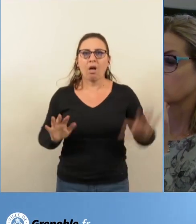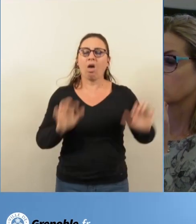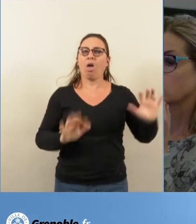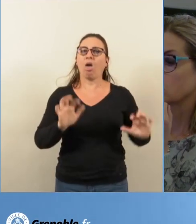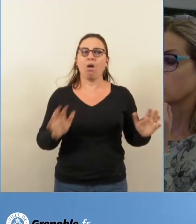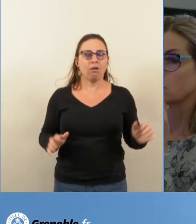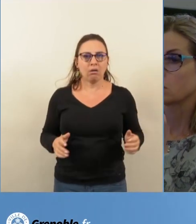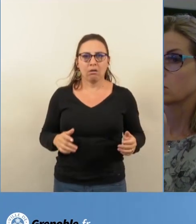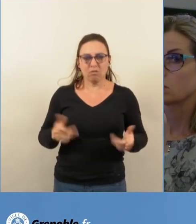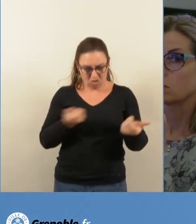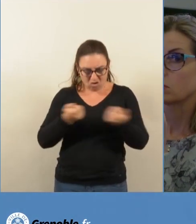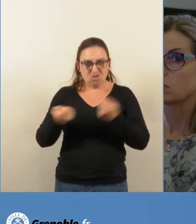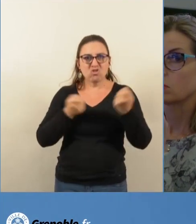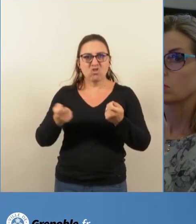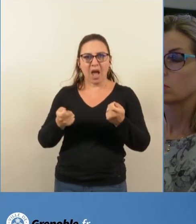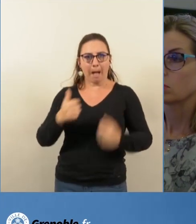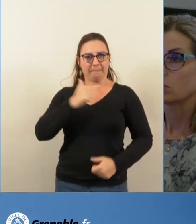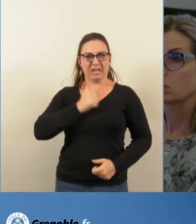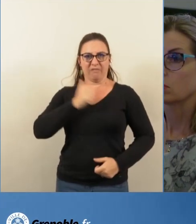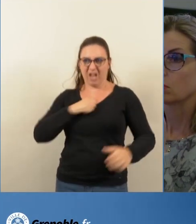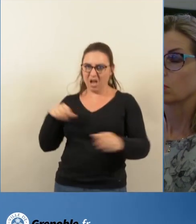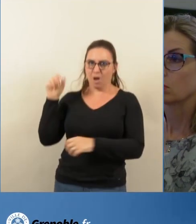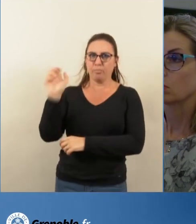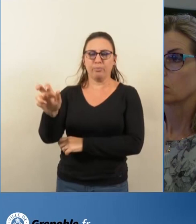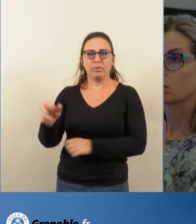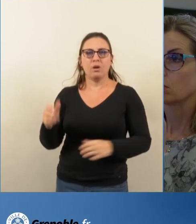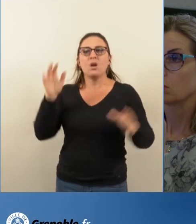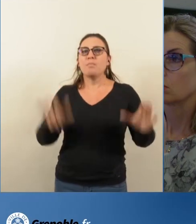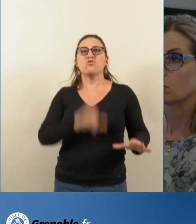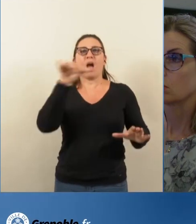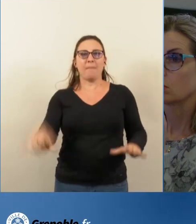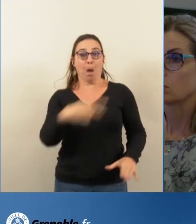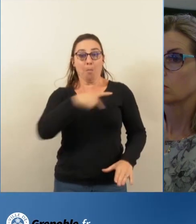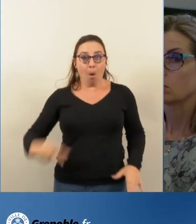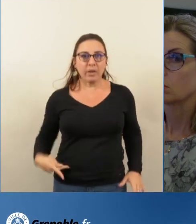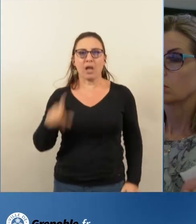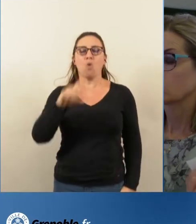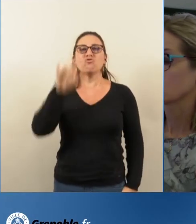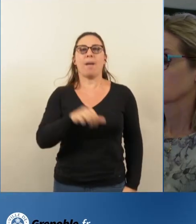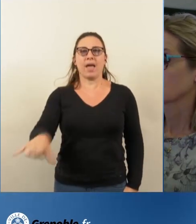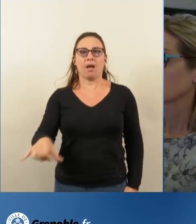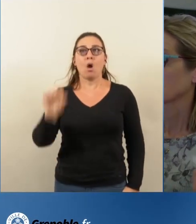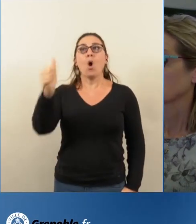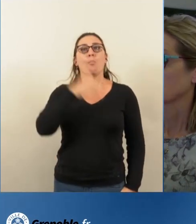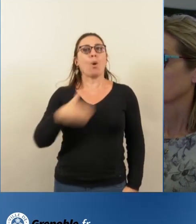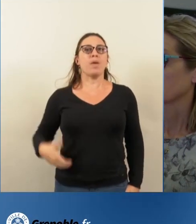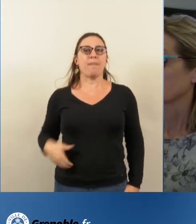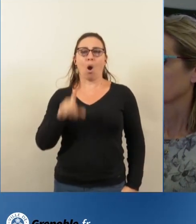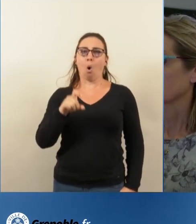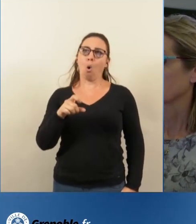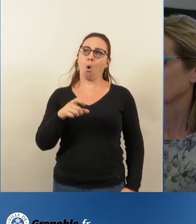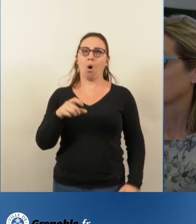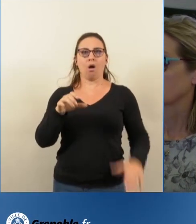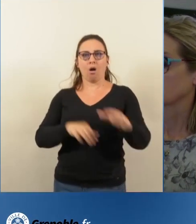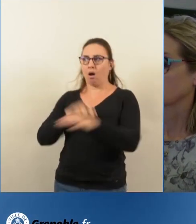gestion de l'eau au privée mais jamais bien entendu la propriété de l'eau le 1er maire qui aura transféré la propriété